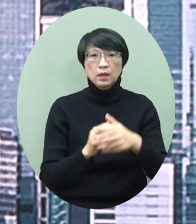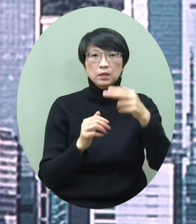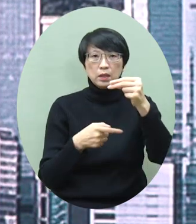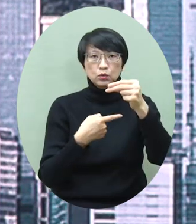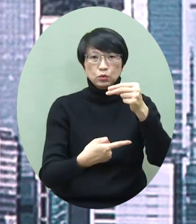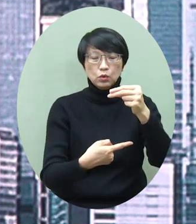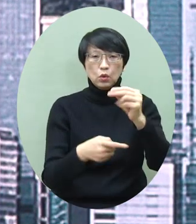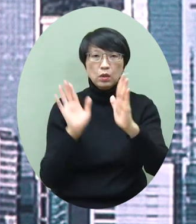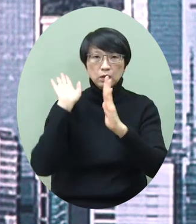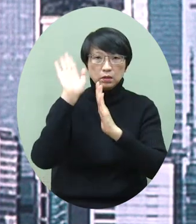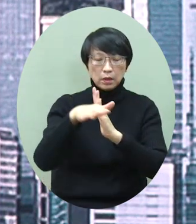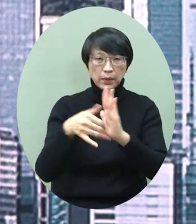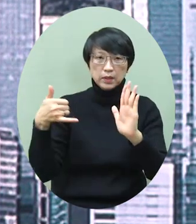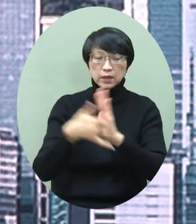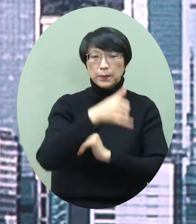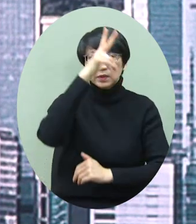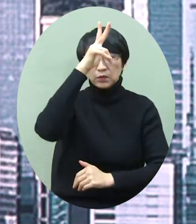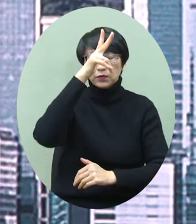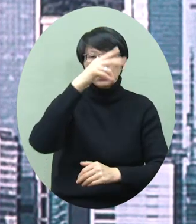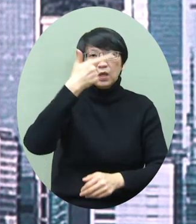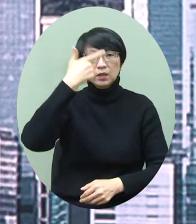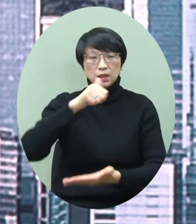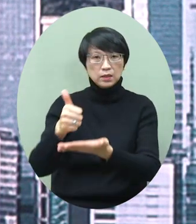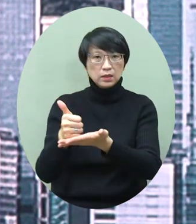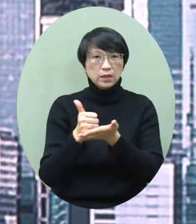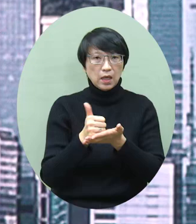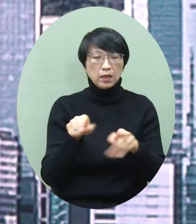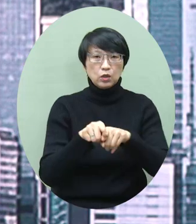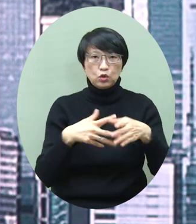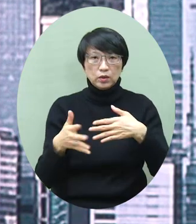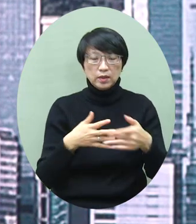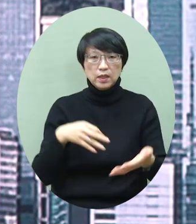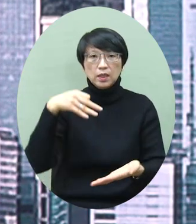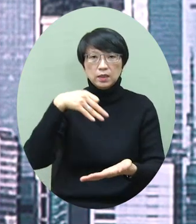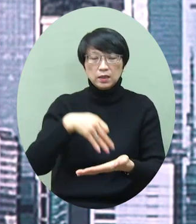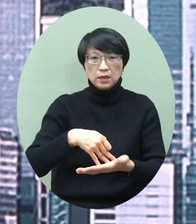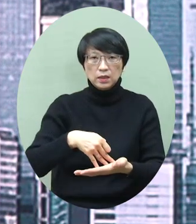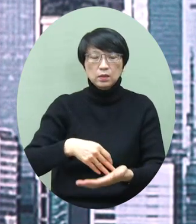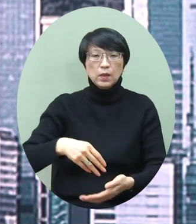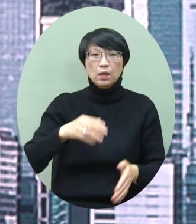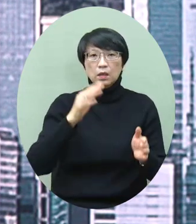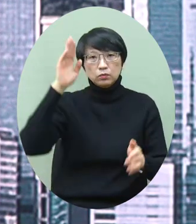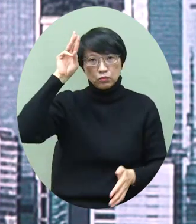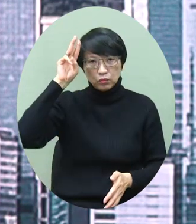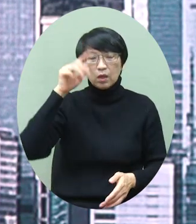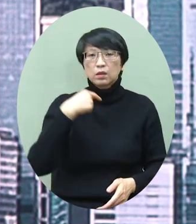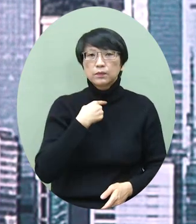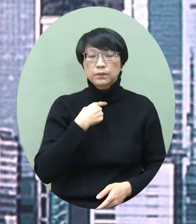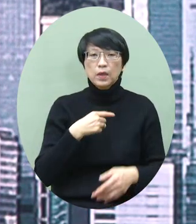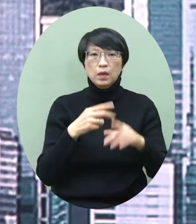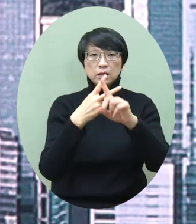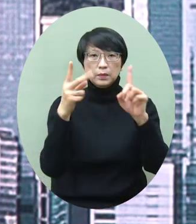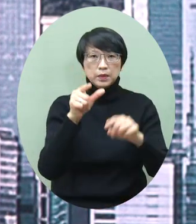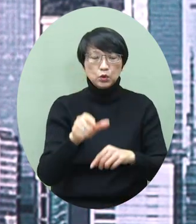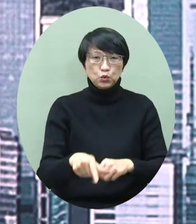或者之後加入政府嘅新入職嘅同事嗰個嘅簽署聲明嘅安排。咁我哋亦都喺舊年嘅12月